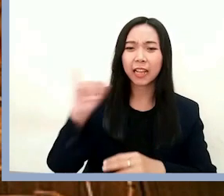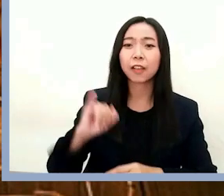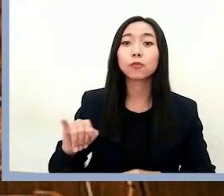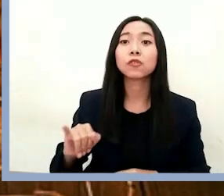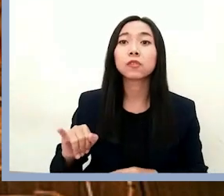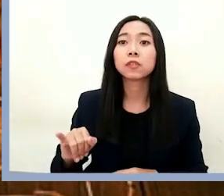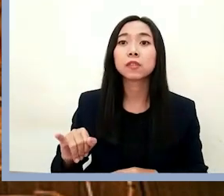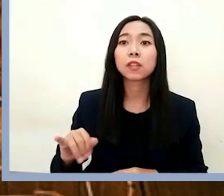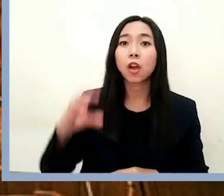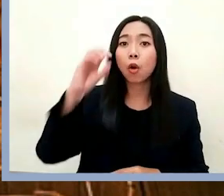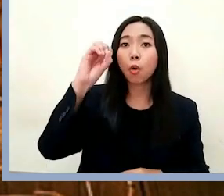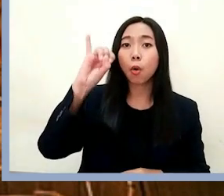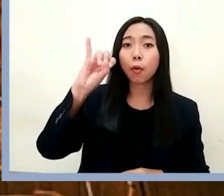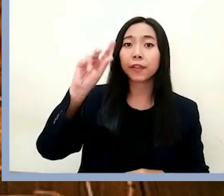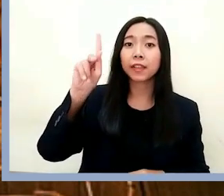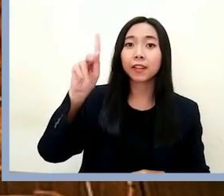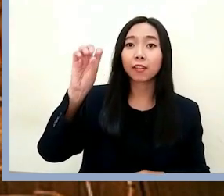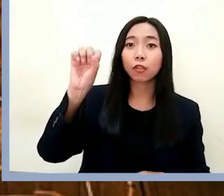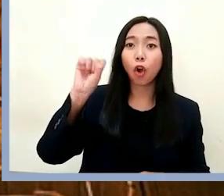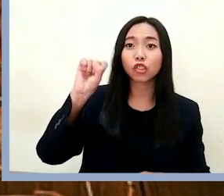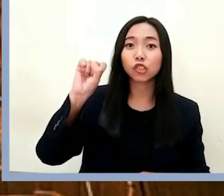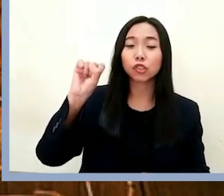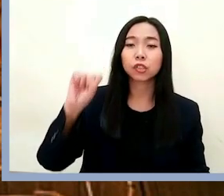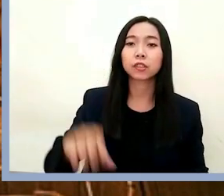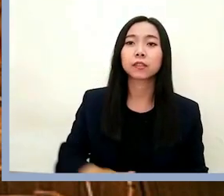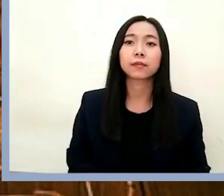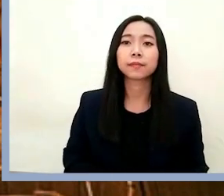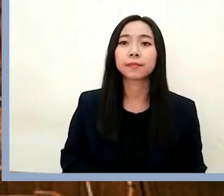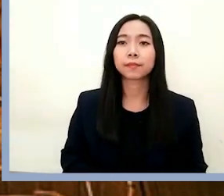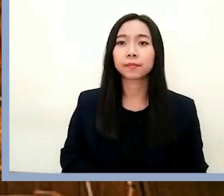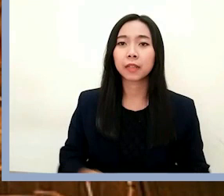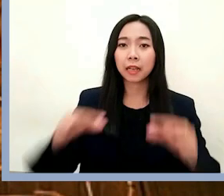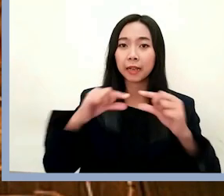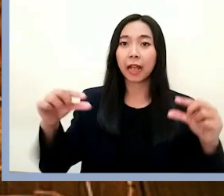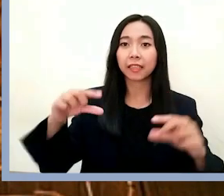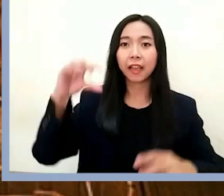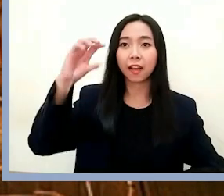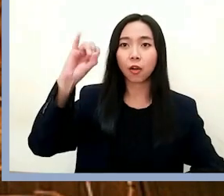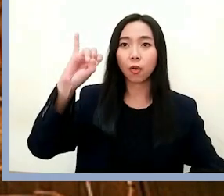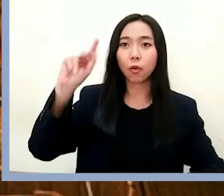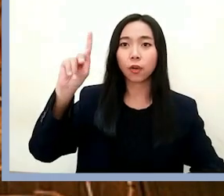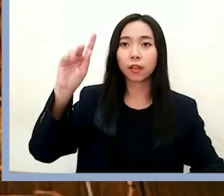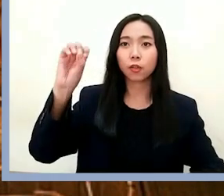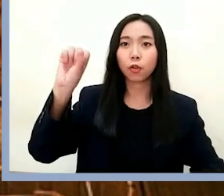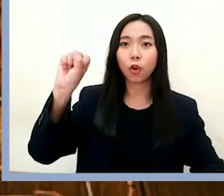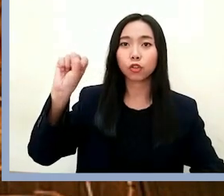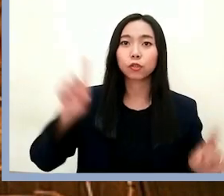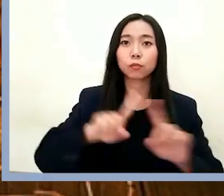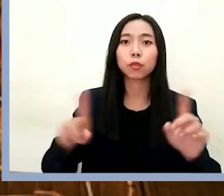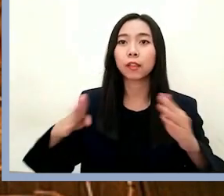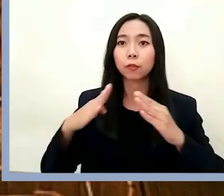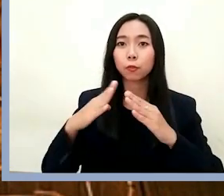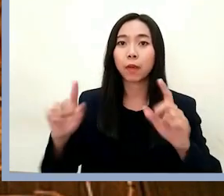oikos yang artinya ya salah satu dari kata oikos itu adalah bukan hanya rumah tapi